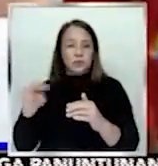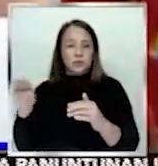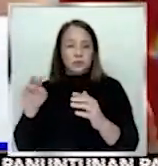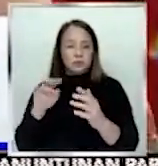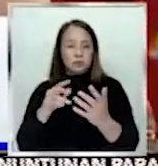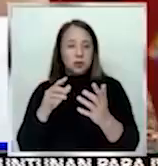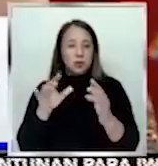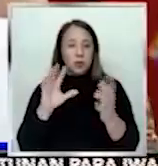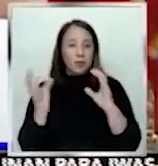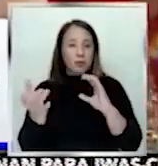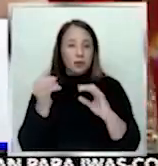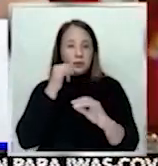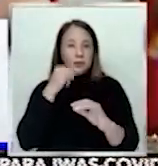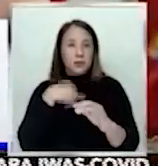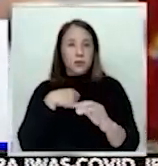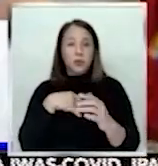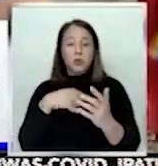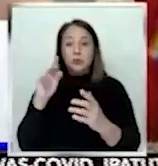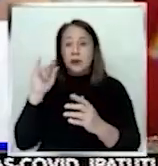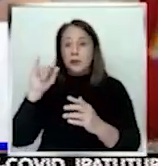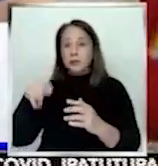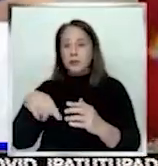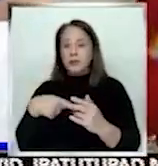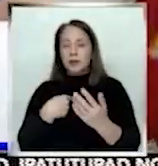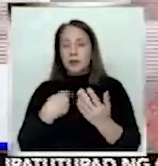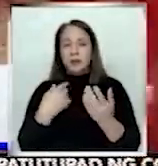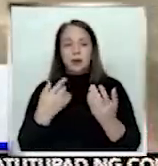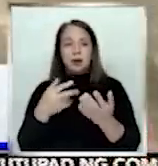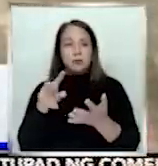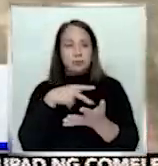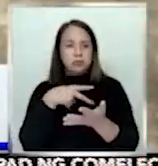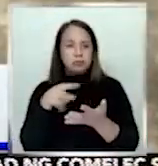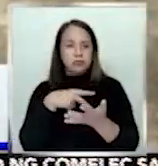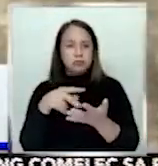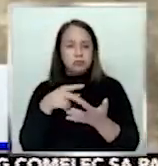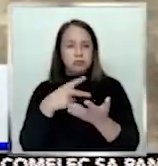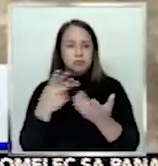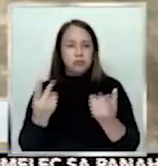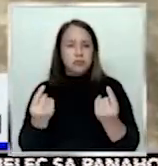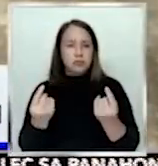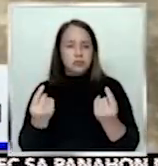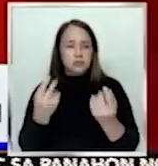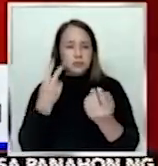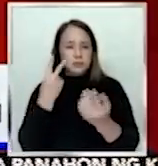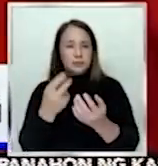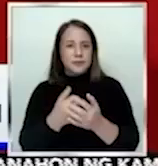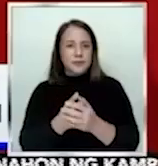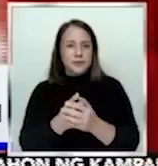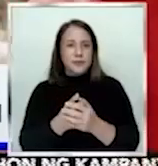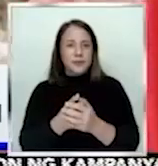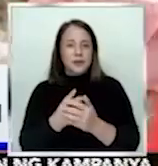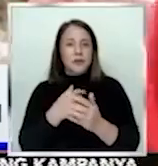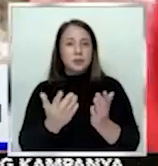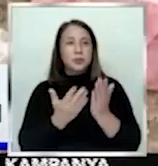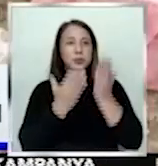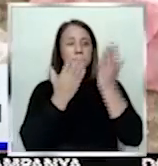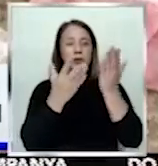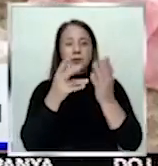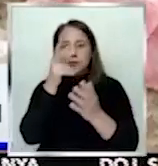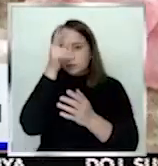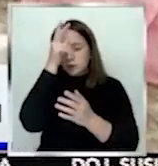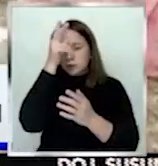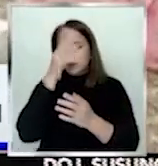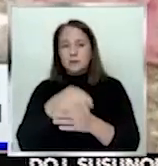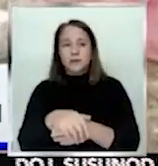nagsasagawa na ng ritual mga katutubo sa pag-asang maghahati dito ng ulan. Bukod sa rain dance, nag-alay ng manok, alak at apog ang